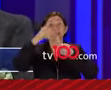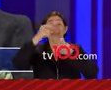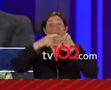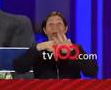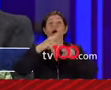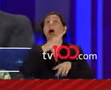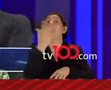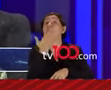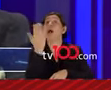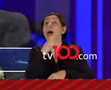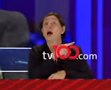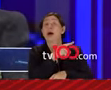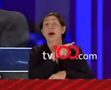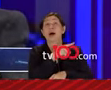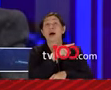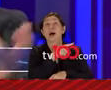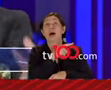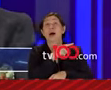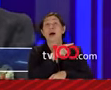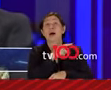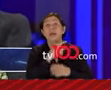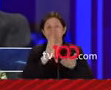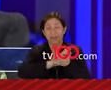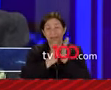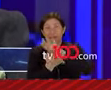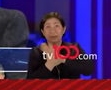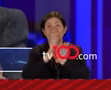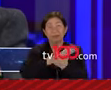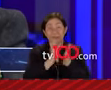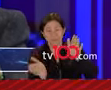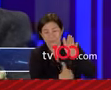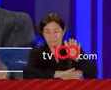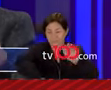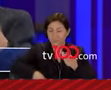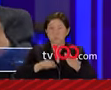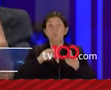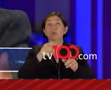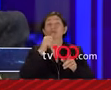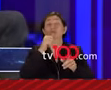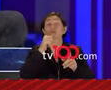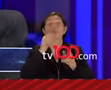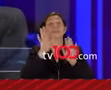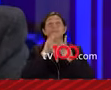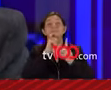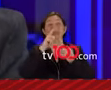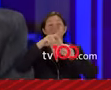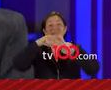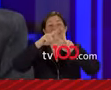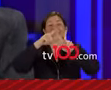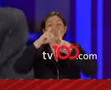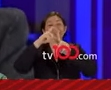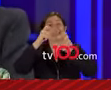hala şeyle yapılır, tandırla yapılır kahvaltı. Tandır suyuna da pirinç